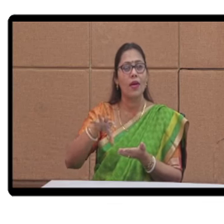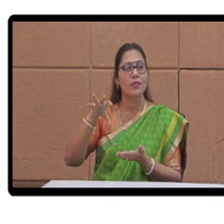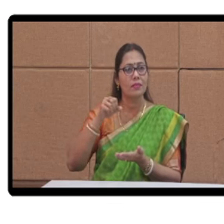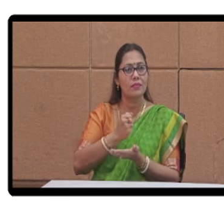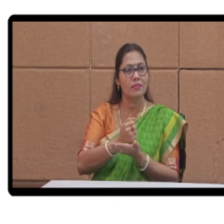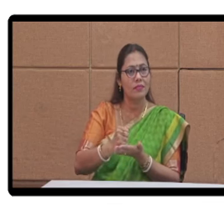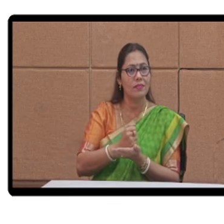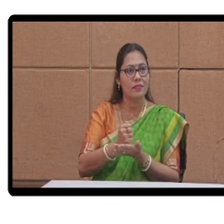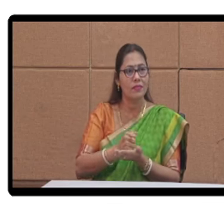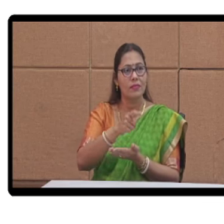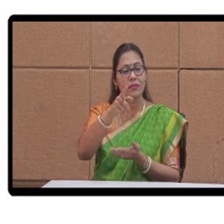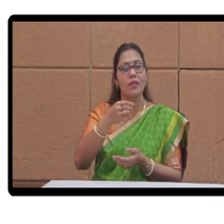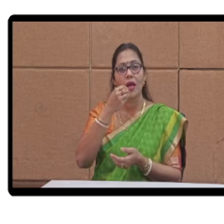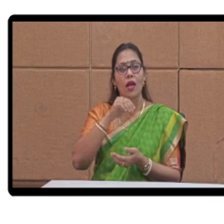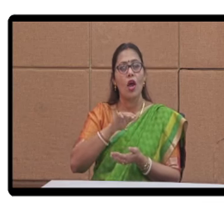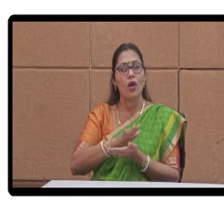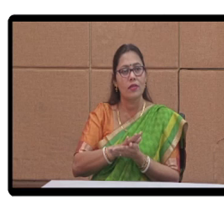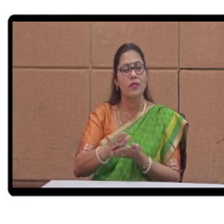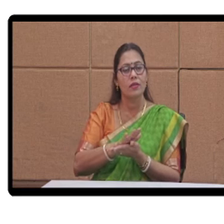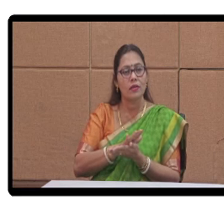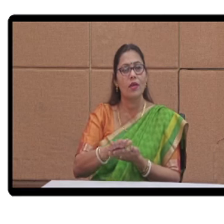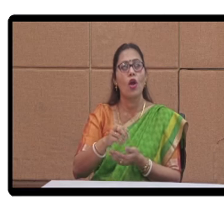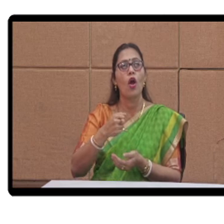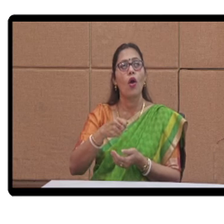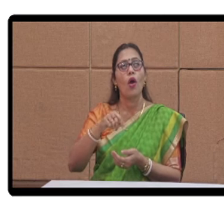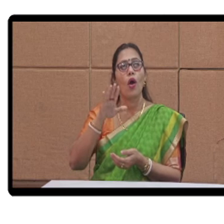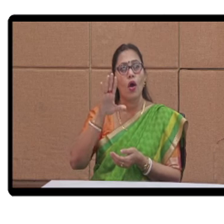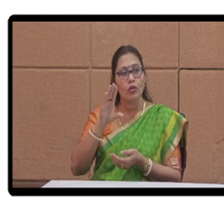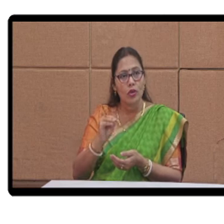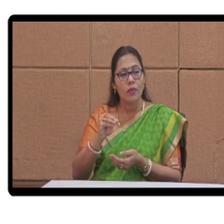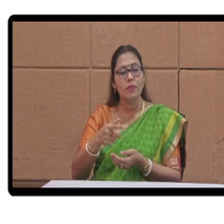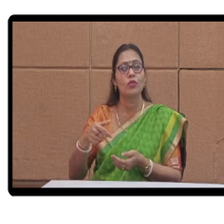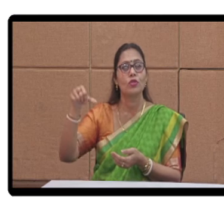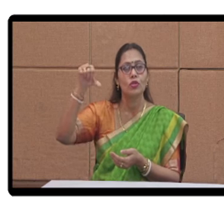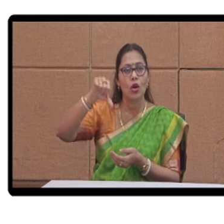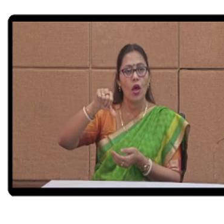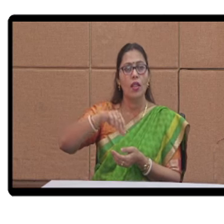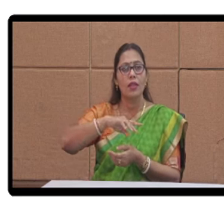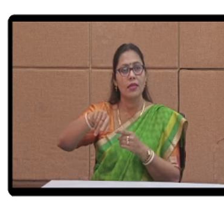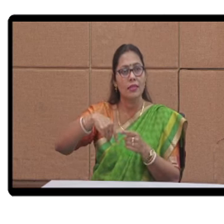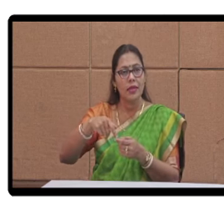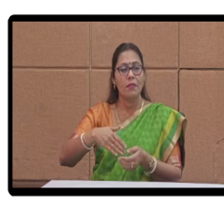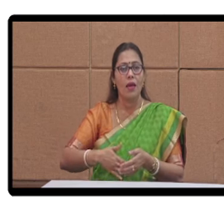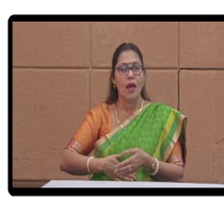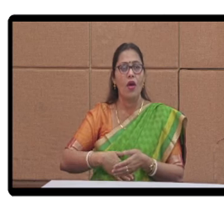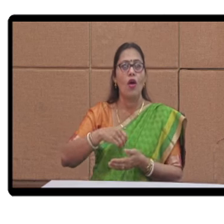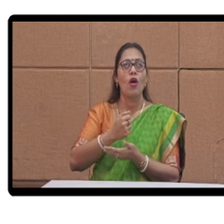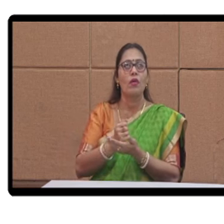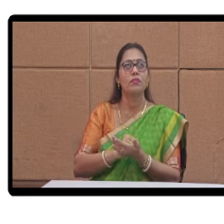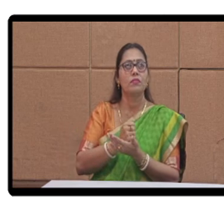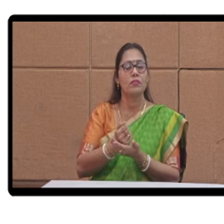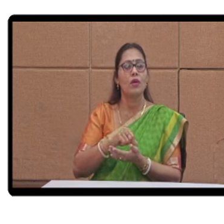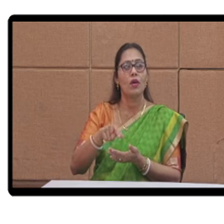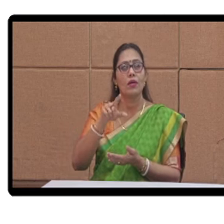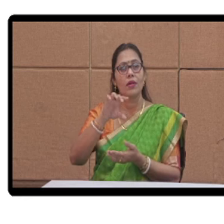তেল মসলা দিয়ে মেশ ভালো করে মেশান তার সঙ্গে জল দিয়ে আরো ভালো করে নাড়েন